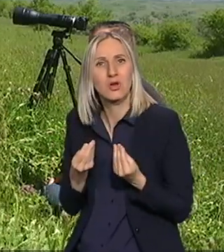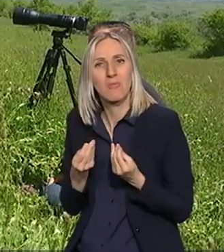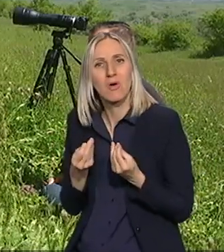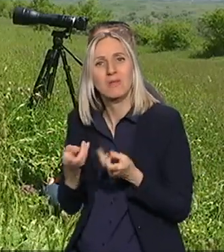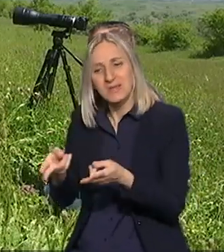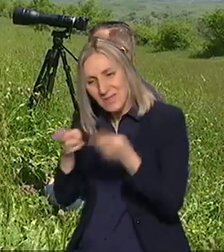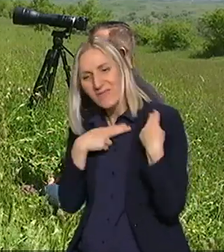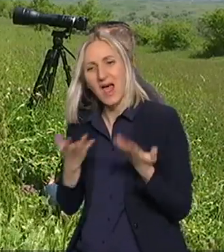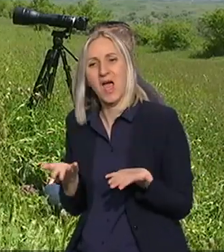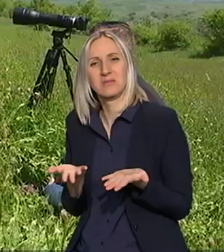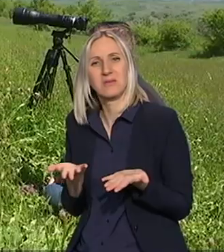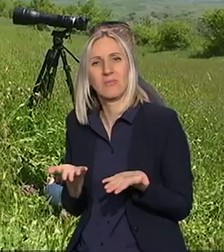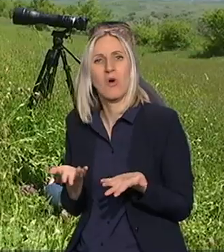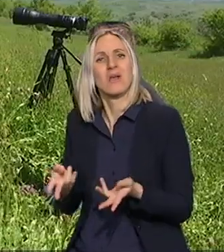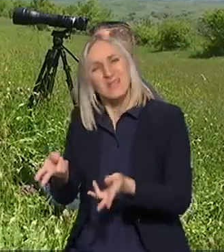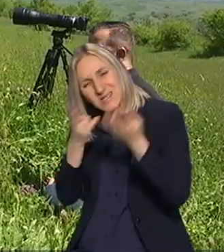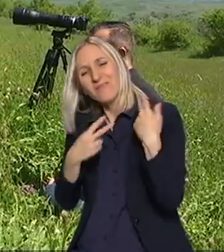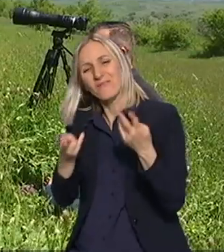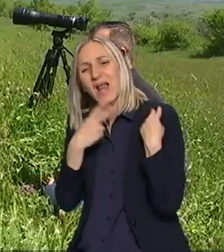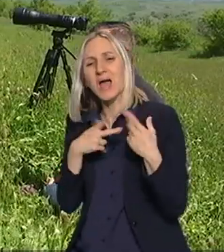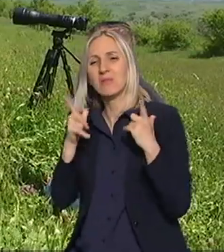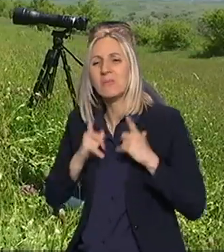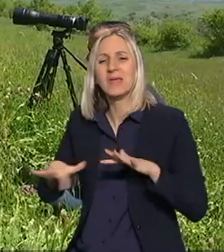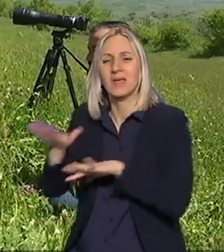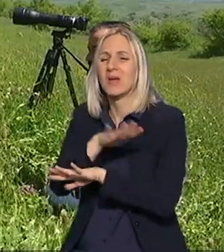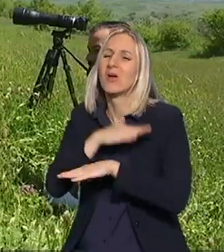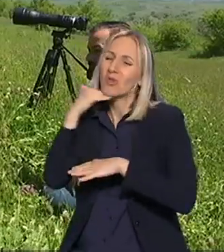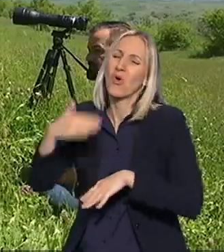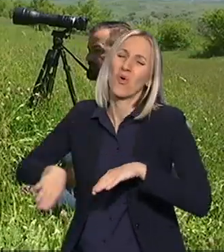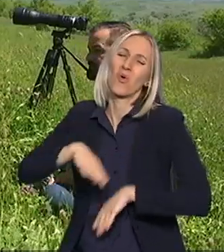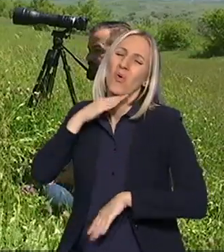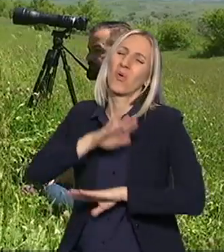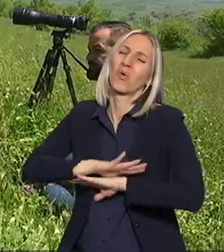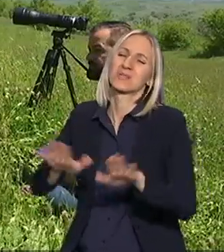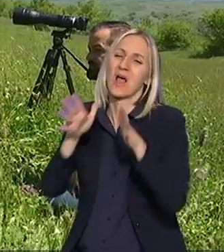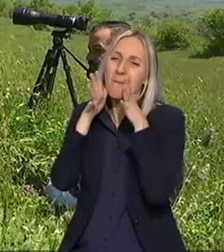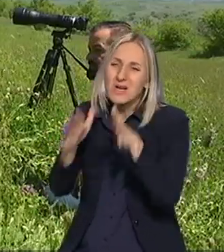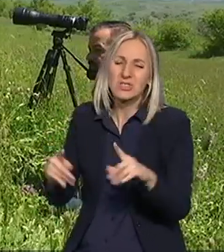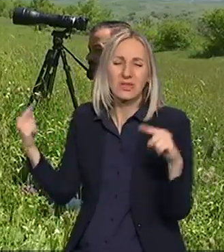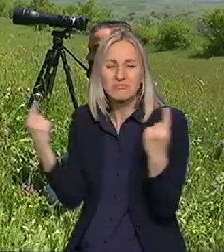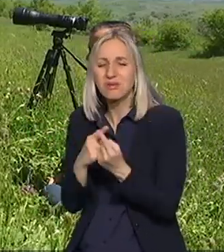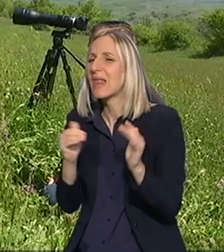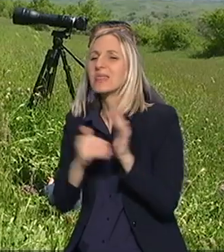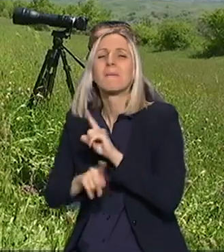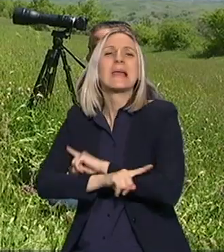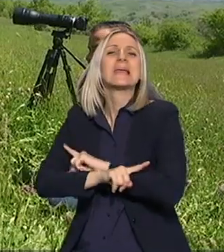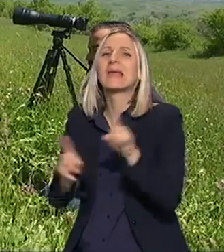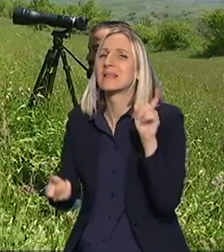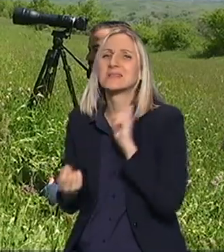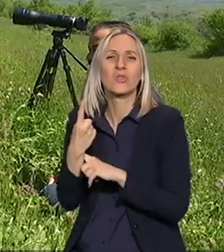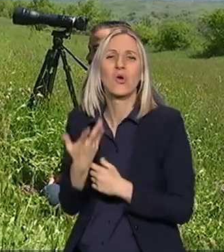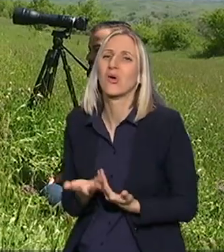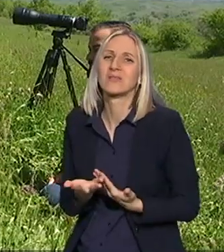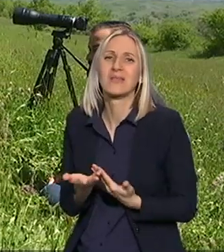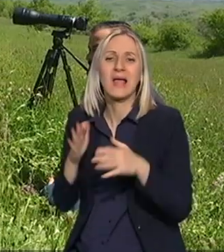oni nazad, jer dosta smo imali te mržnje, dosta je to. Ne bi trebalo nikada da se desi više, jer